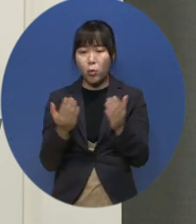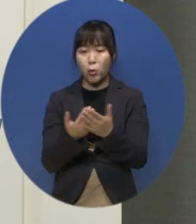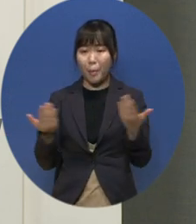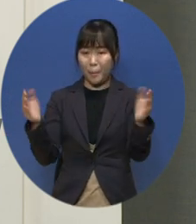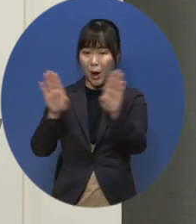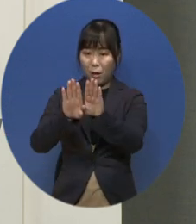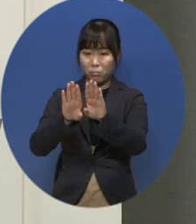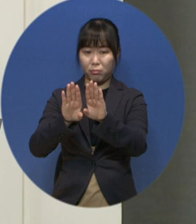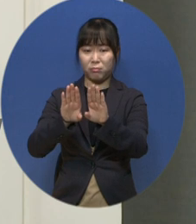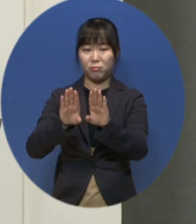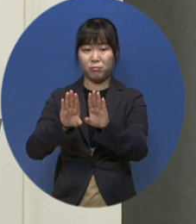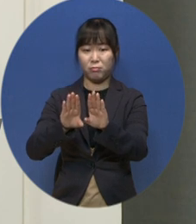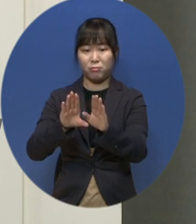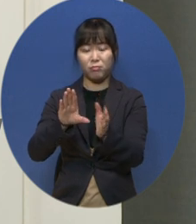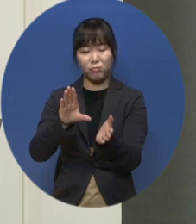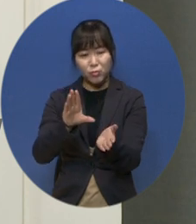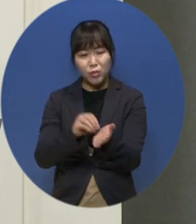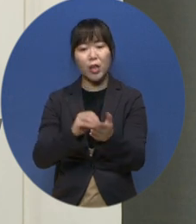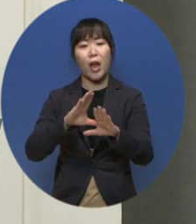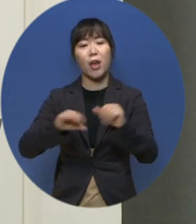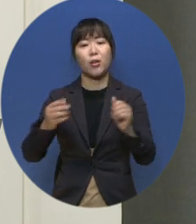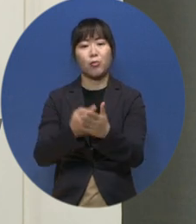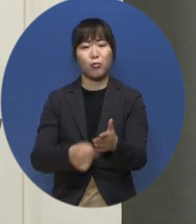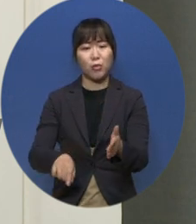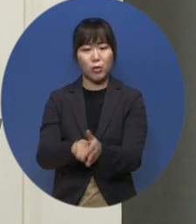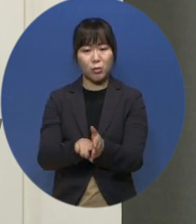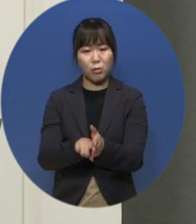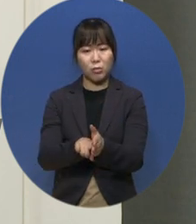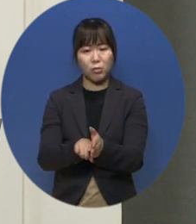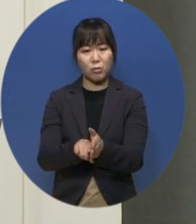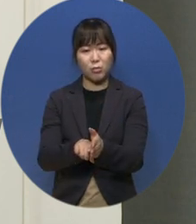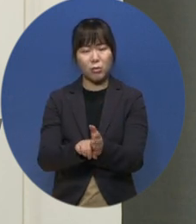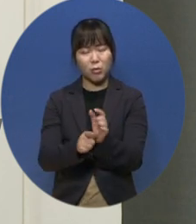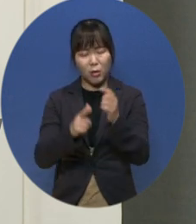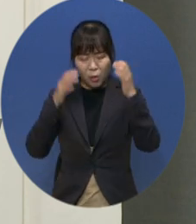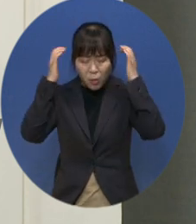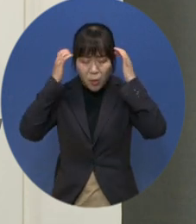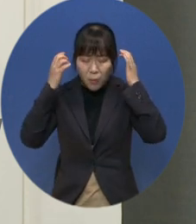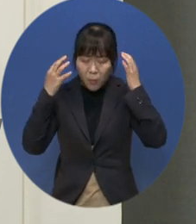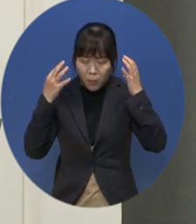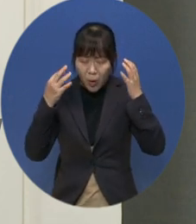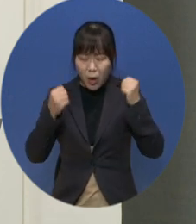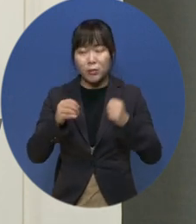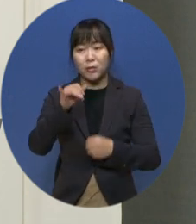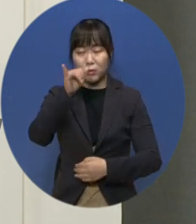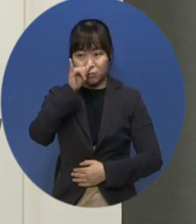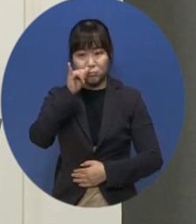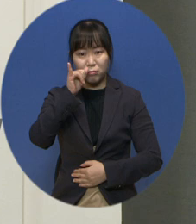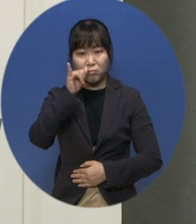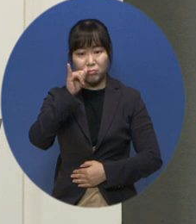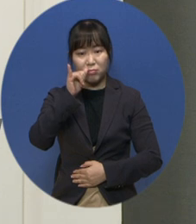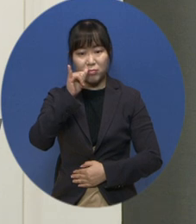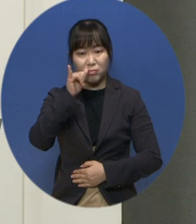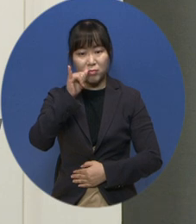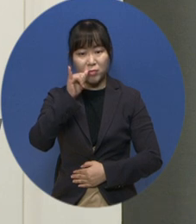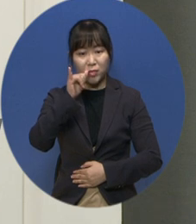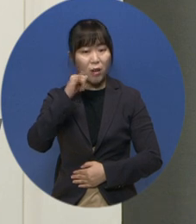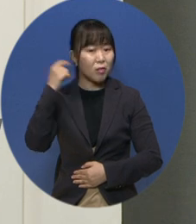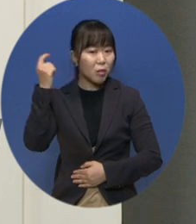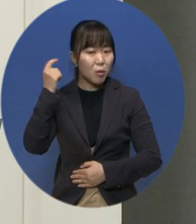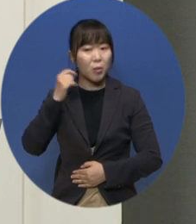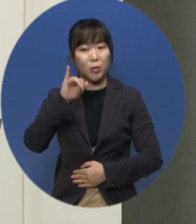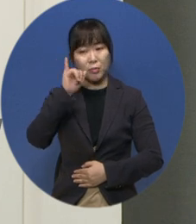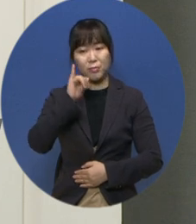폐쇄하고 문제를 해결하기 위해서 가진 곤욕을 다 치르고 있다. 이렇게 지금 외신 보도는